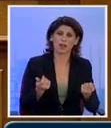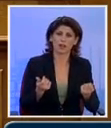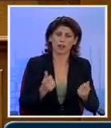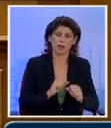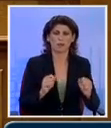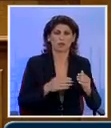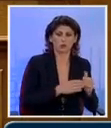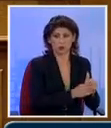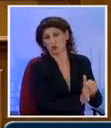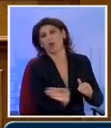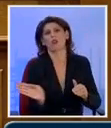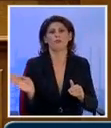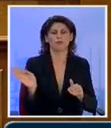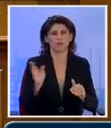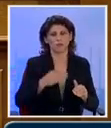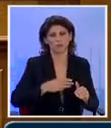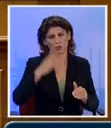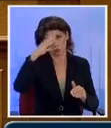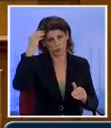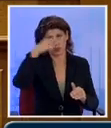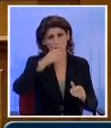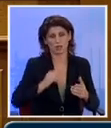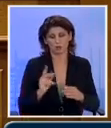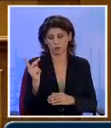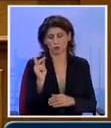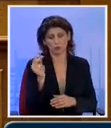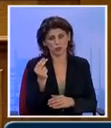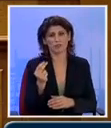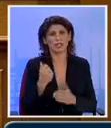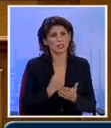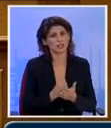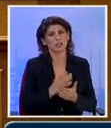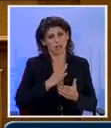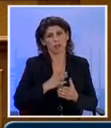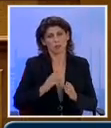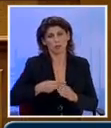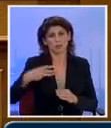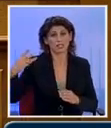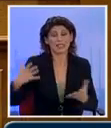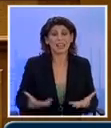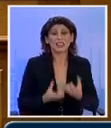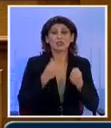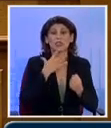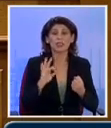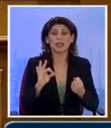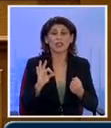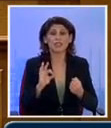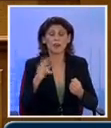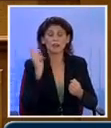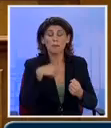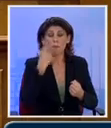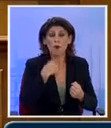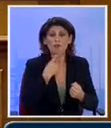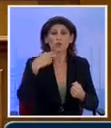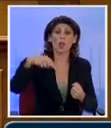αυτή στροφή του κυρίου Τσίπρα στους βουλευτές και οπαδούς του, για να γλιτώσει δηλαδή από τη μομφή